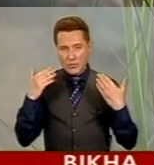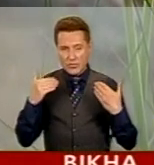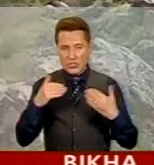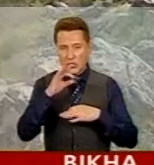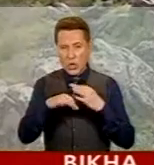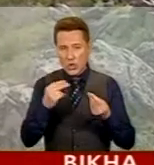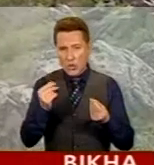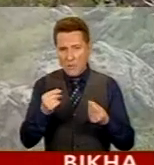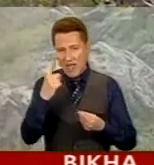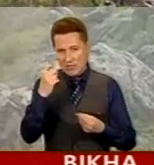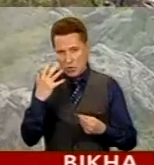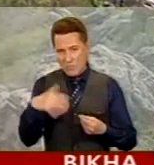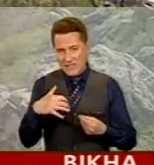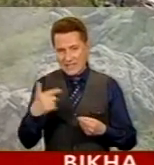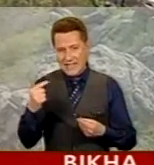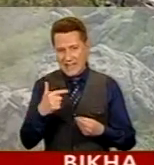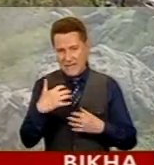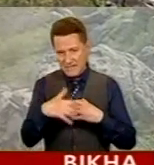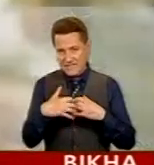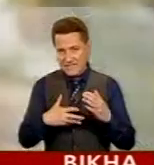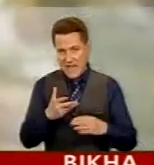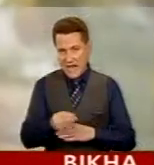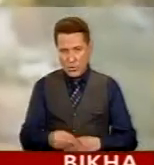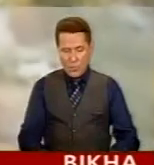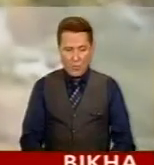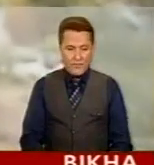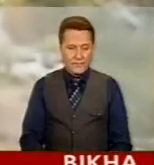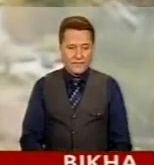тут стане в середньому у 150 гривень. Ірина Заїка, Віталій Новак, програма «Вікна СТБ».